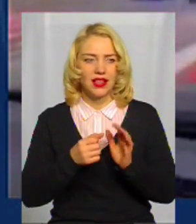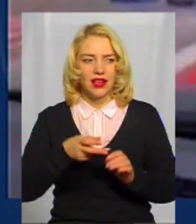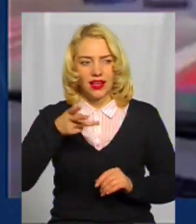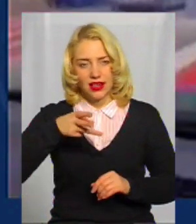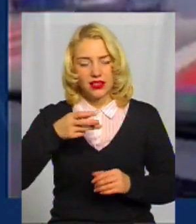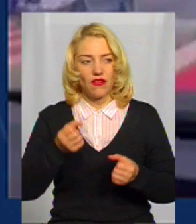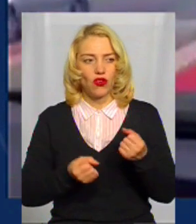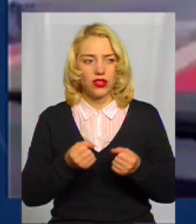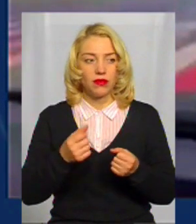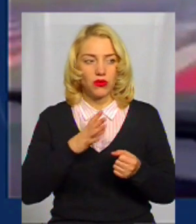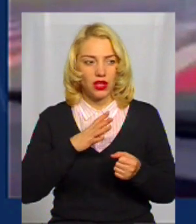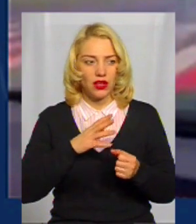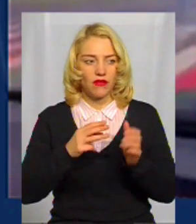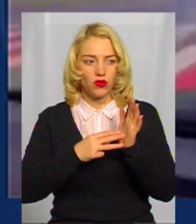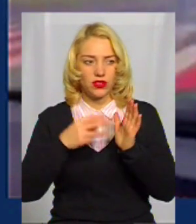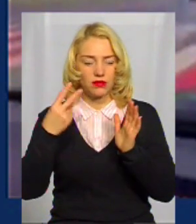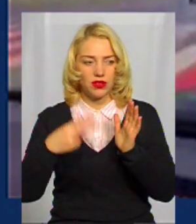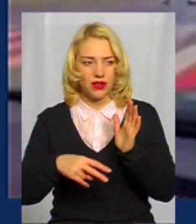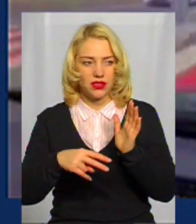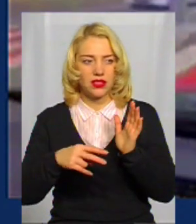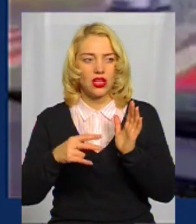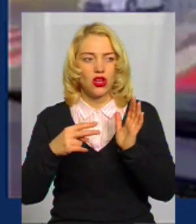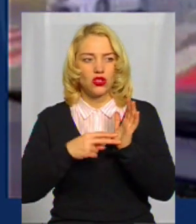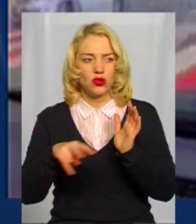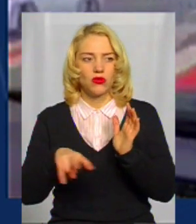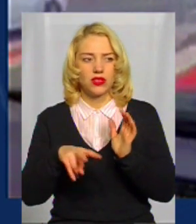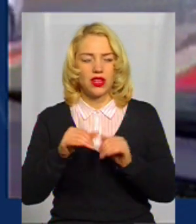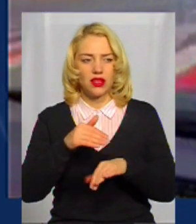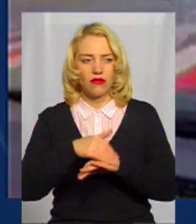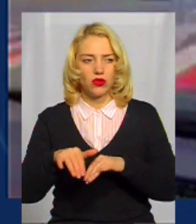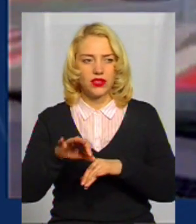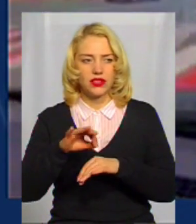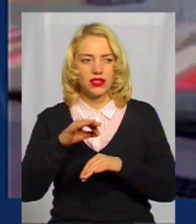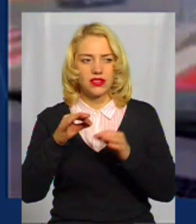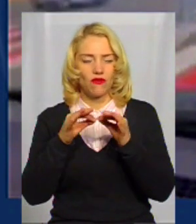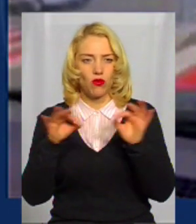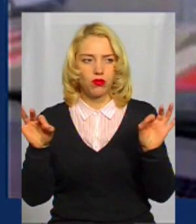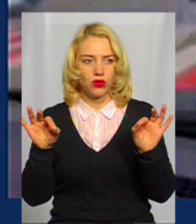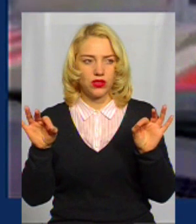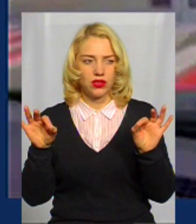подія відбулася о 8.20 7 листопада на вулиці Свободи,